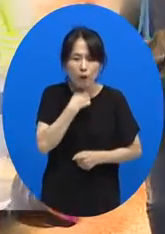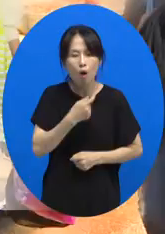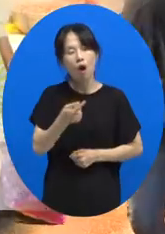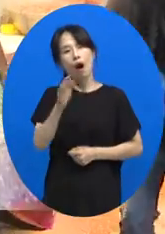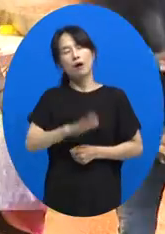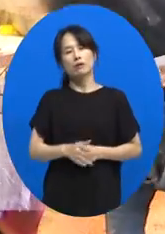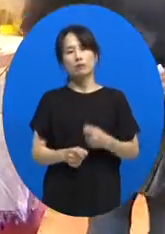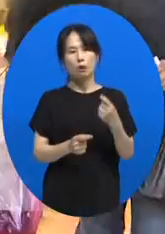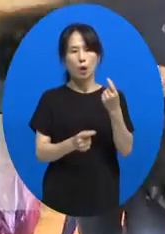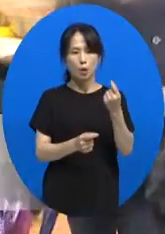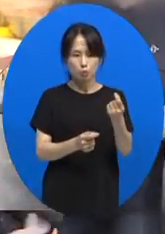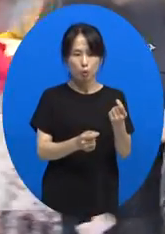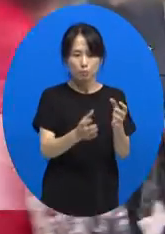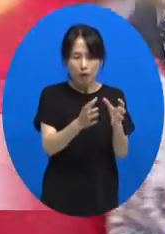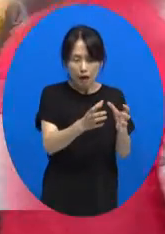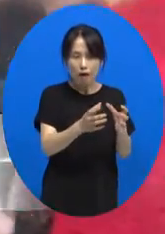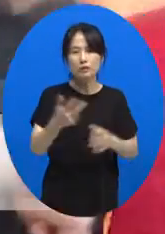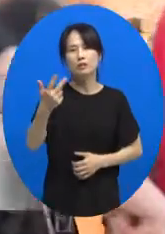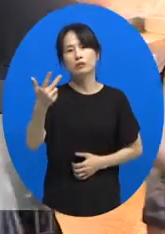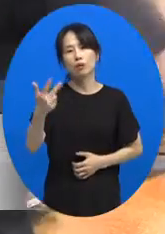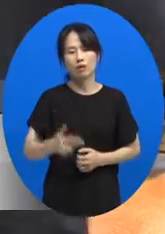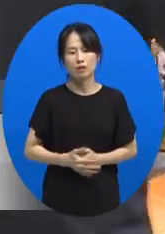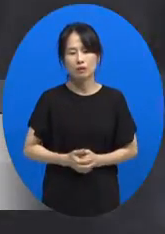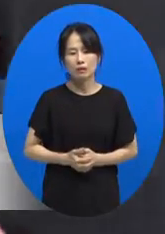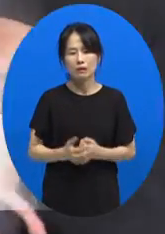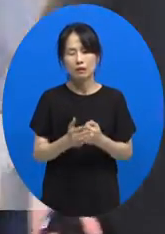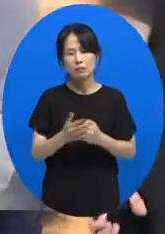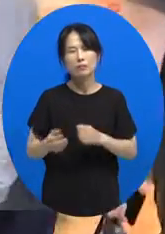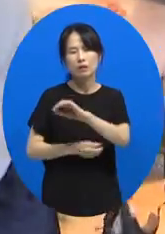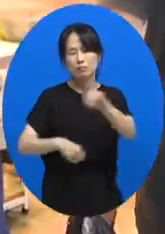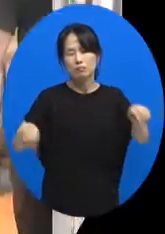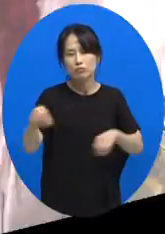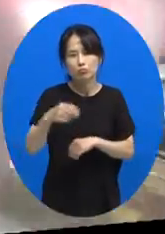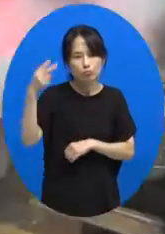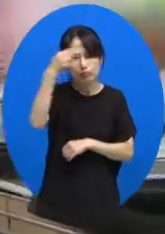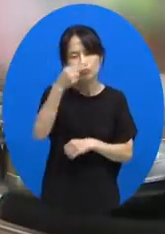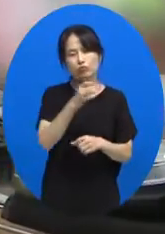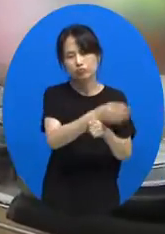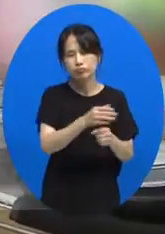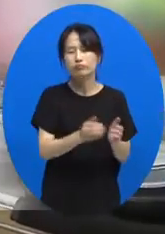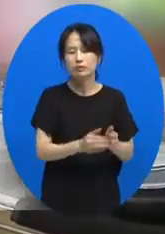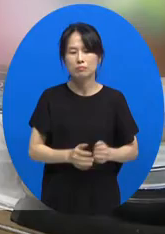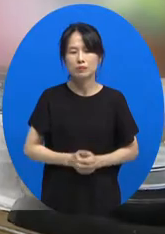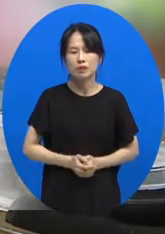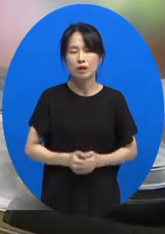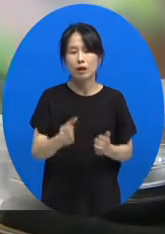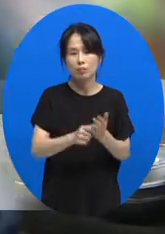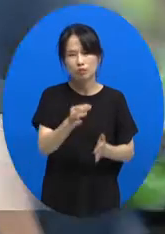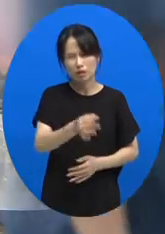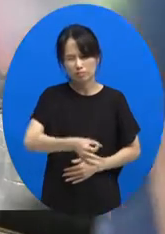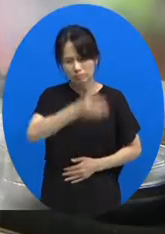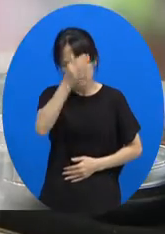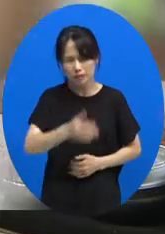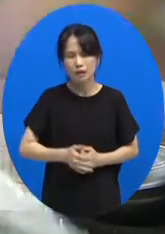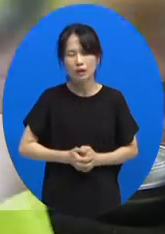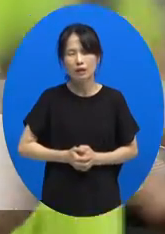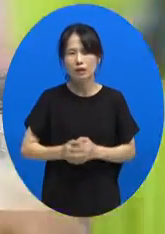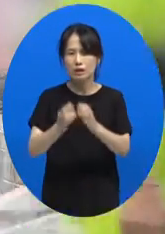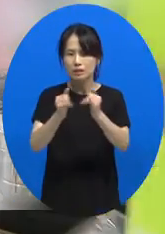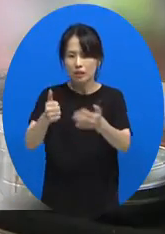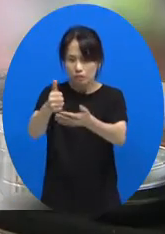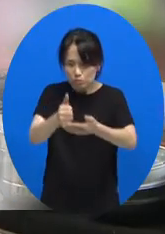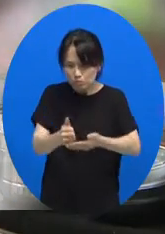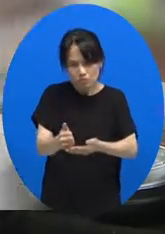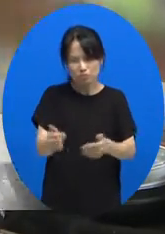조그만 거 한 달에 7천 원이에요. 그래서 그냥 제가 부추를 바꿨거든요. 물가가 너무 비싸요. 비싸서 사람들도 없는